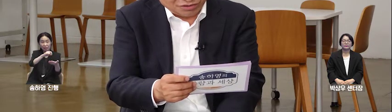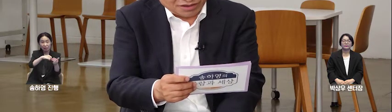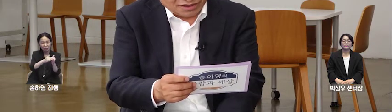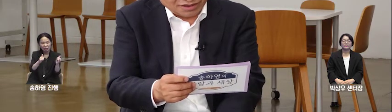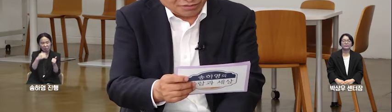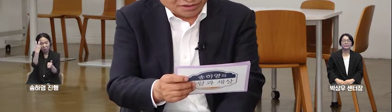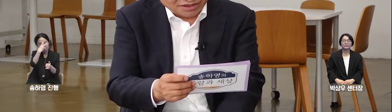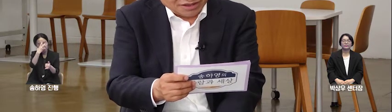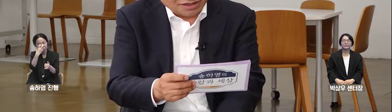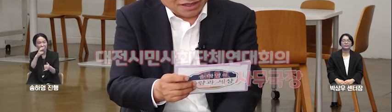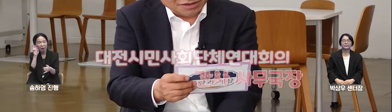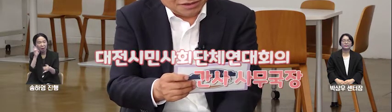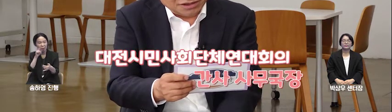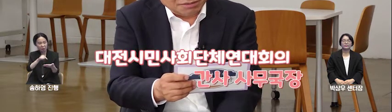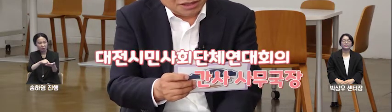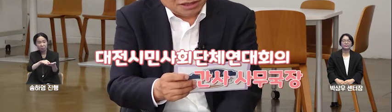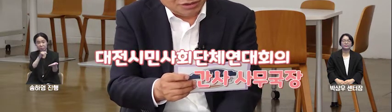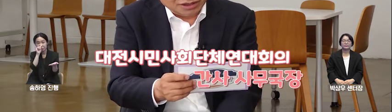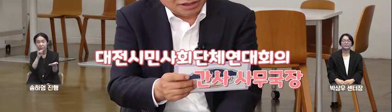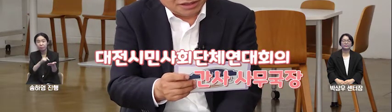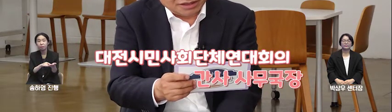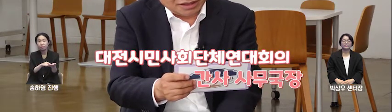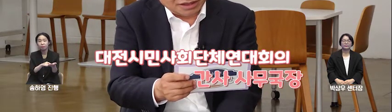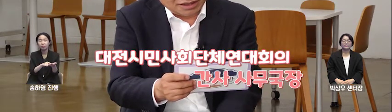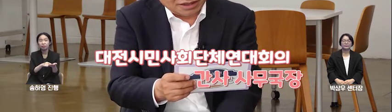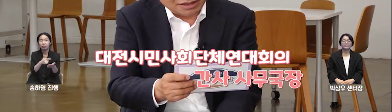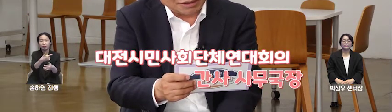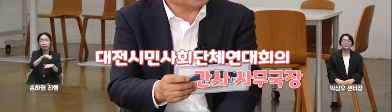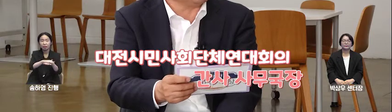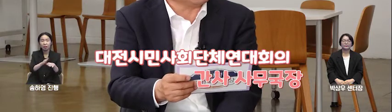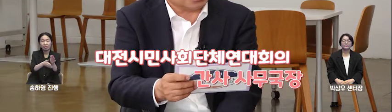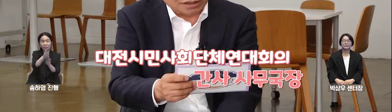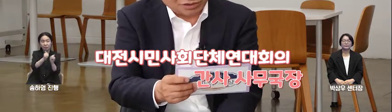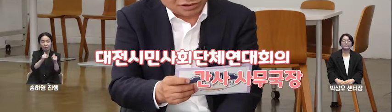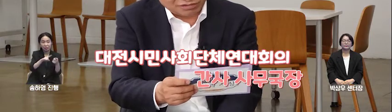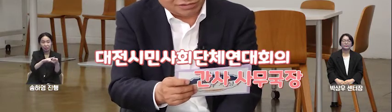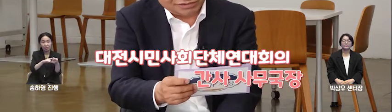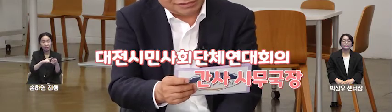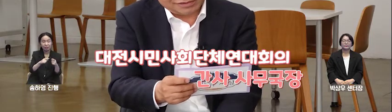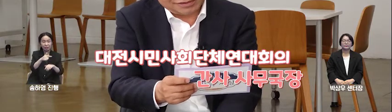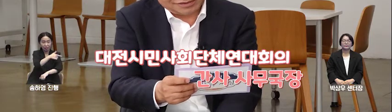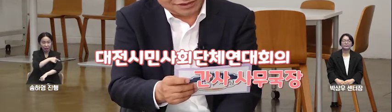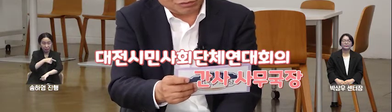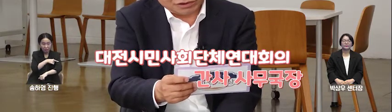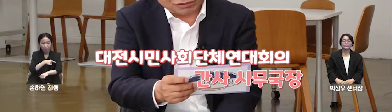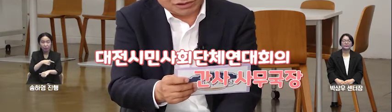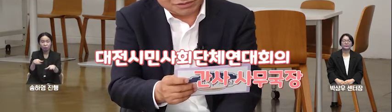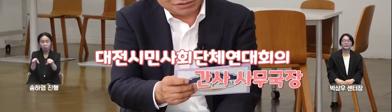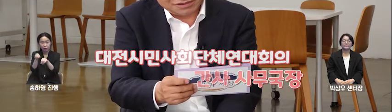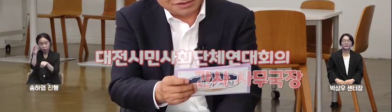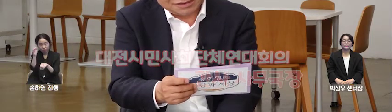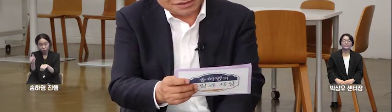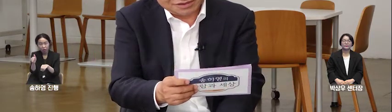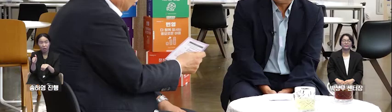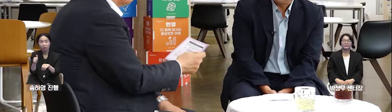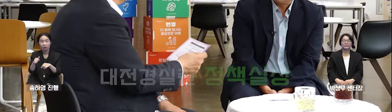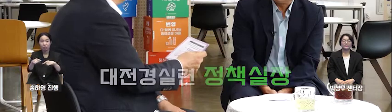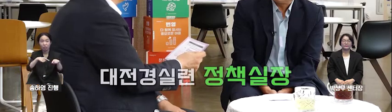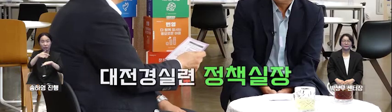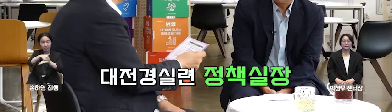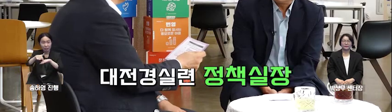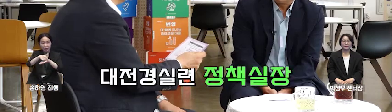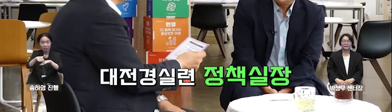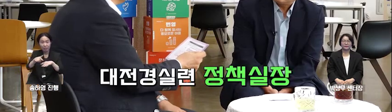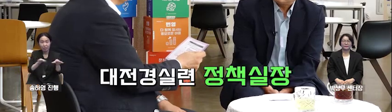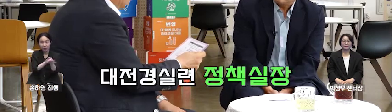작가님이 조사를 했나 보니 대전 시민사회단체 연대회의 간사도 하시고 사무장도 하시고